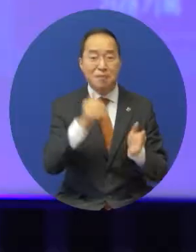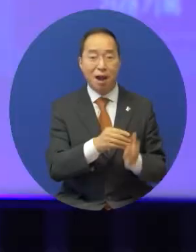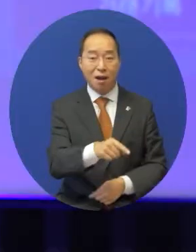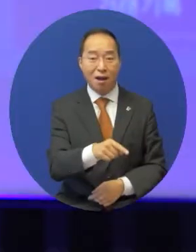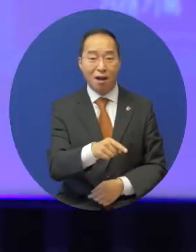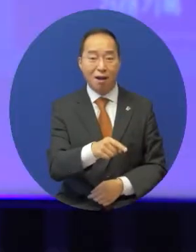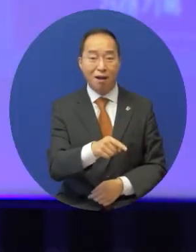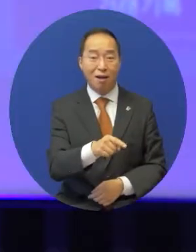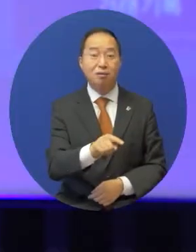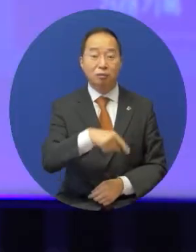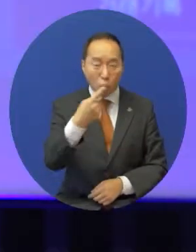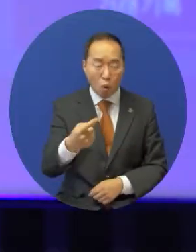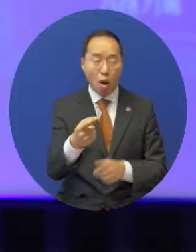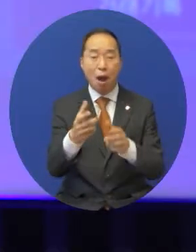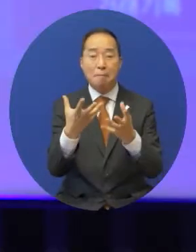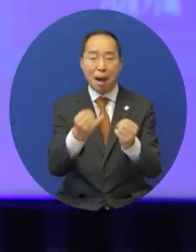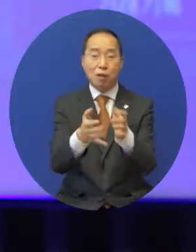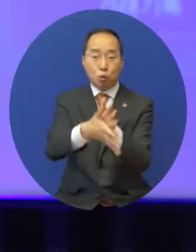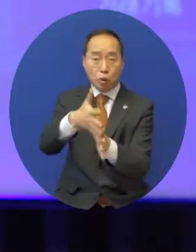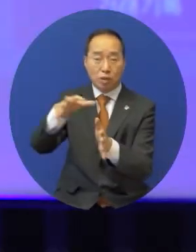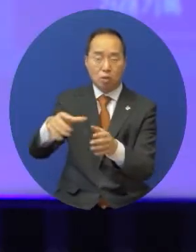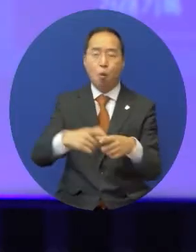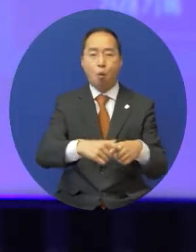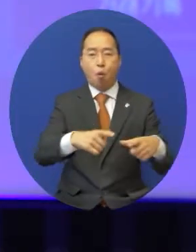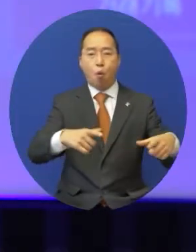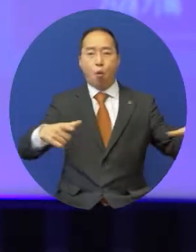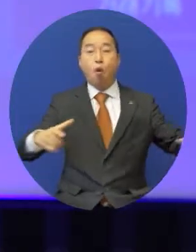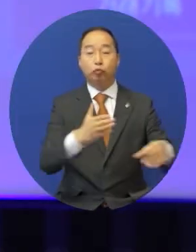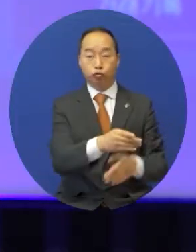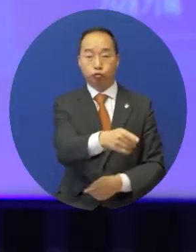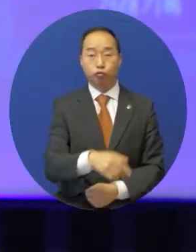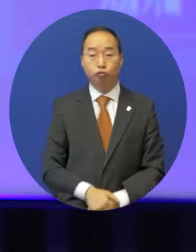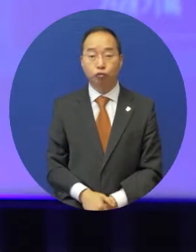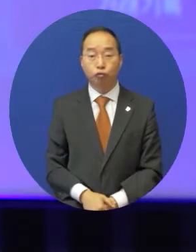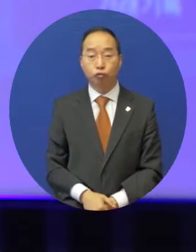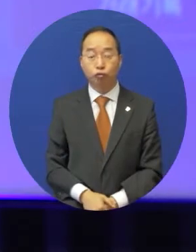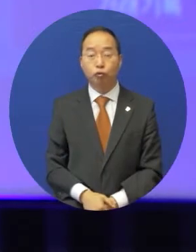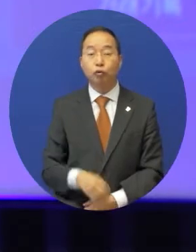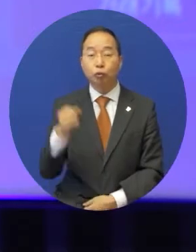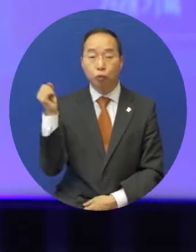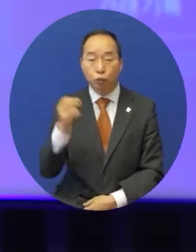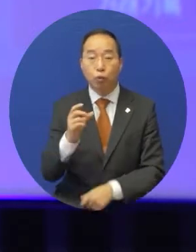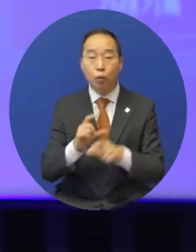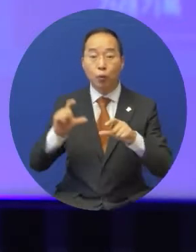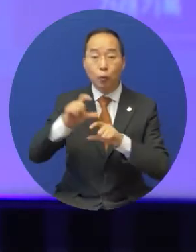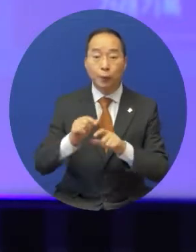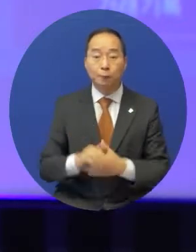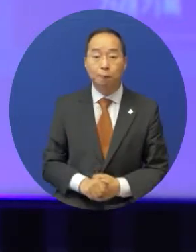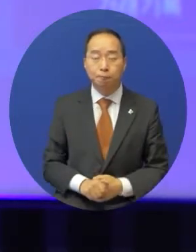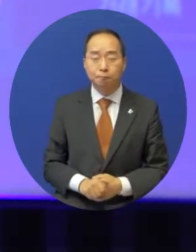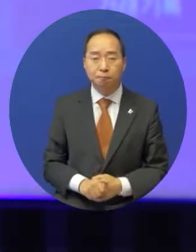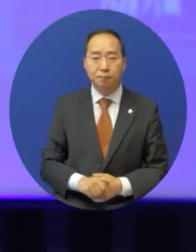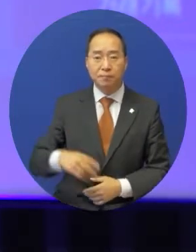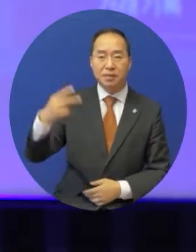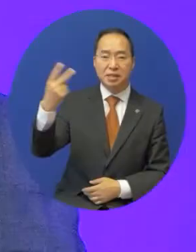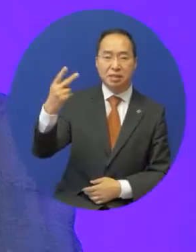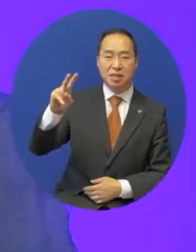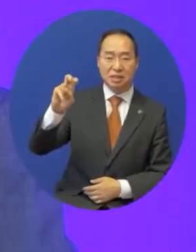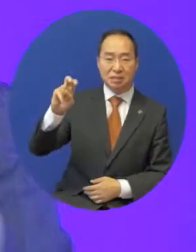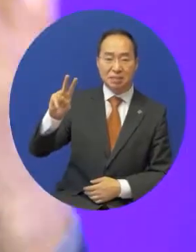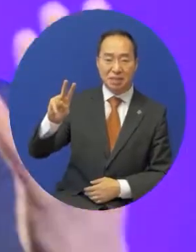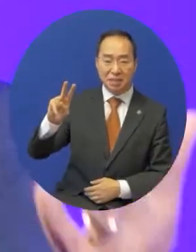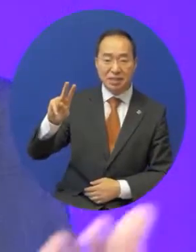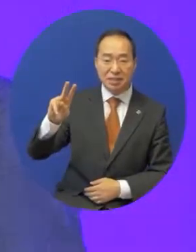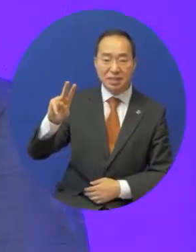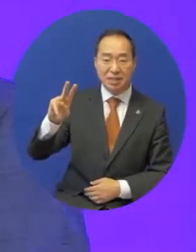그래서 이것이 성공해서 더 많은 도시에서 쓸수 있도록 확대를 하고 있고 또더 나아가서는